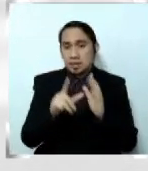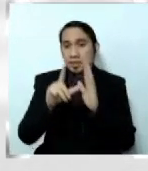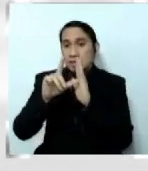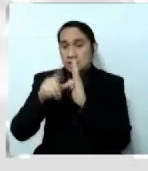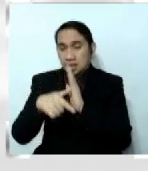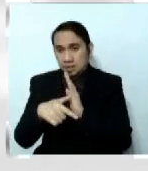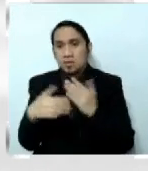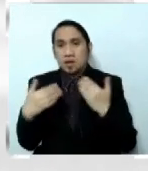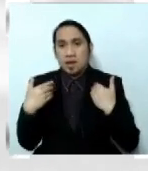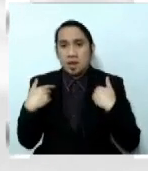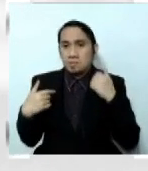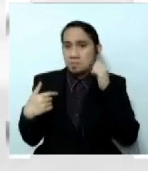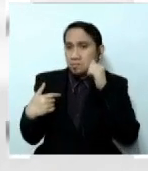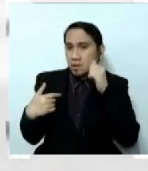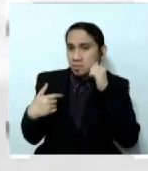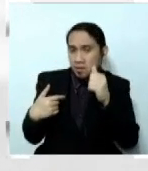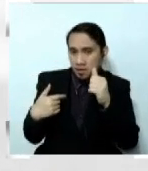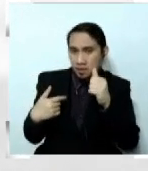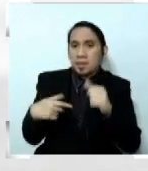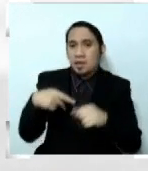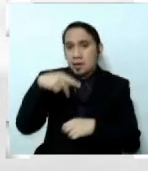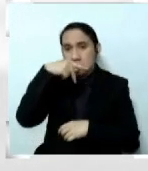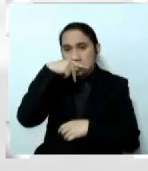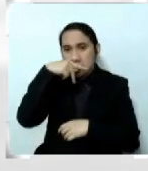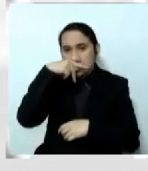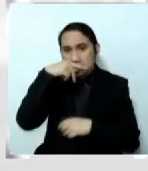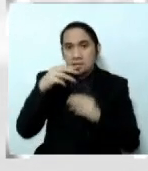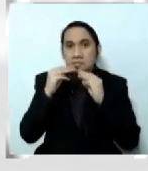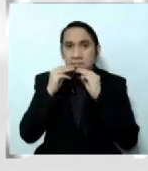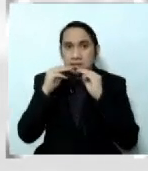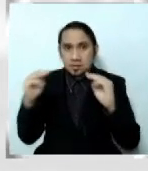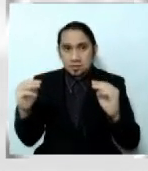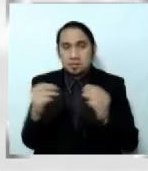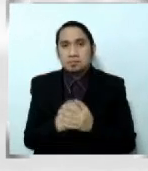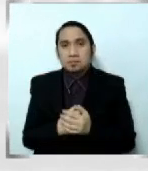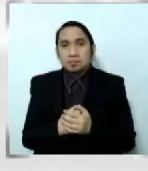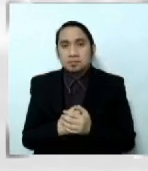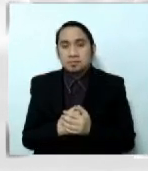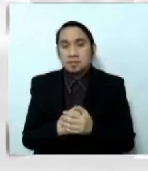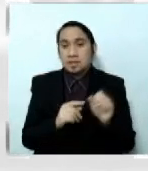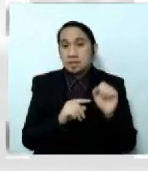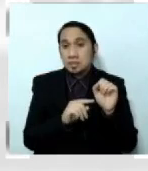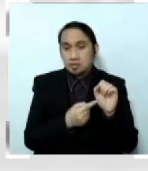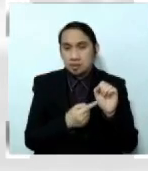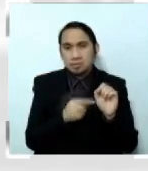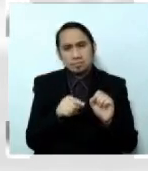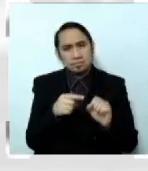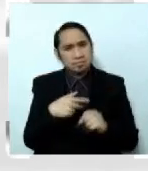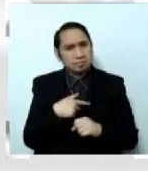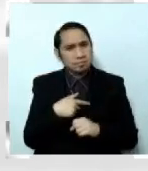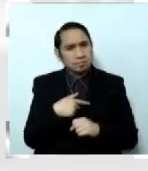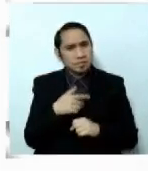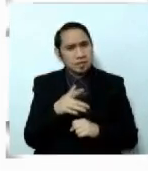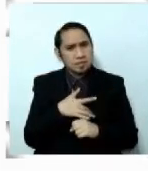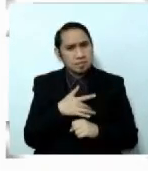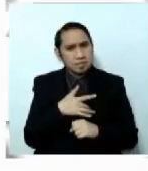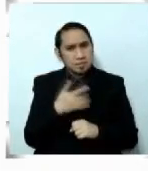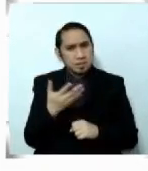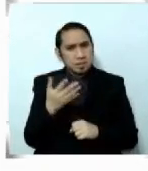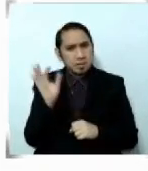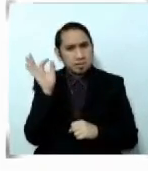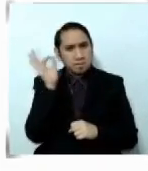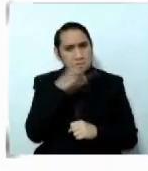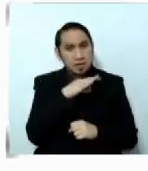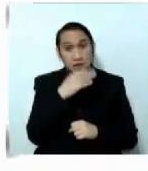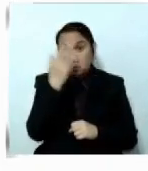babae raw ang biglang nag-private message sa kanya. Umpisa pa lang, nakatunog na raw siya na ito'y isang scam dahil ang tanong sa